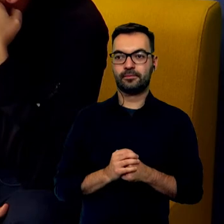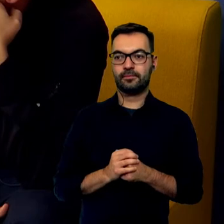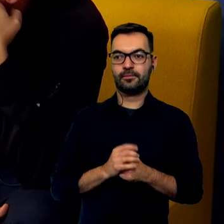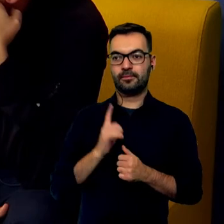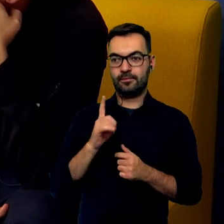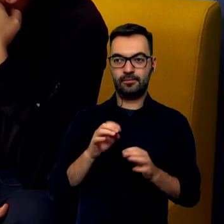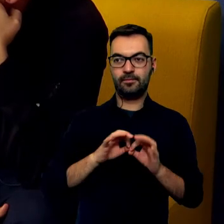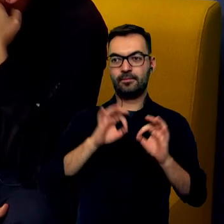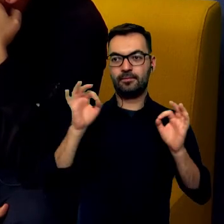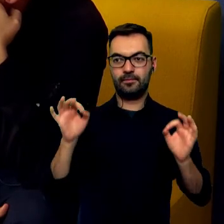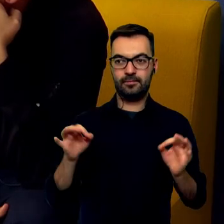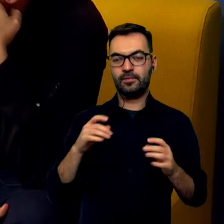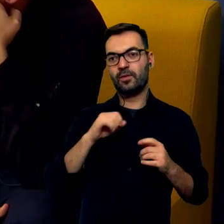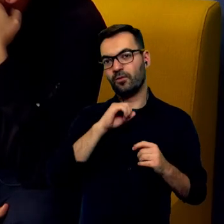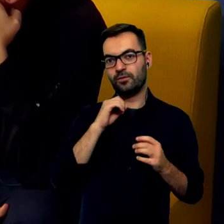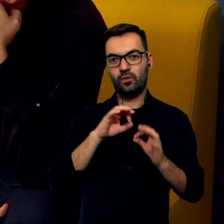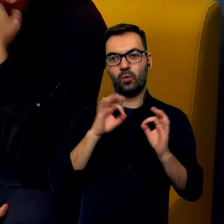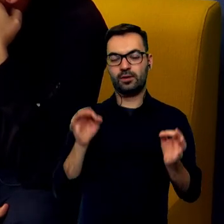ale w ogóle